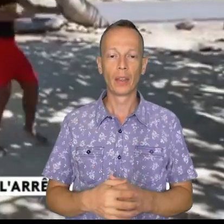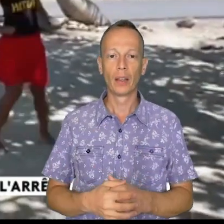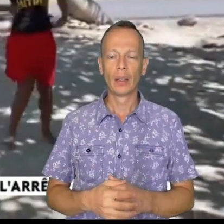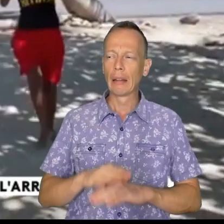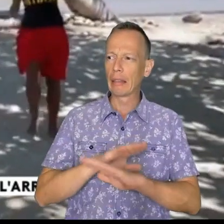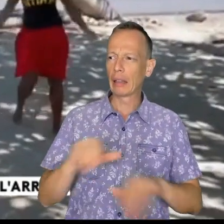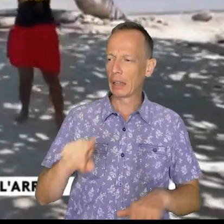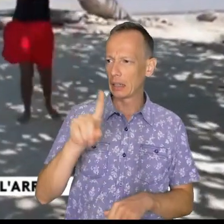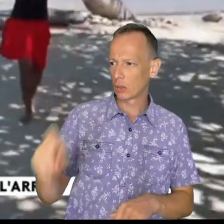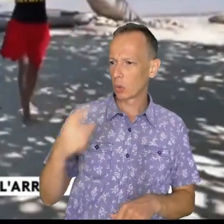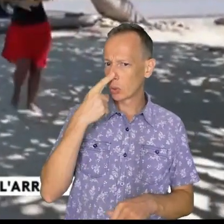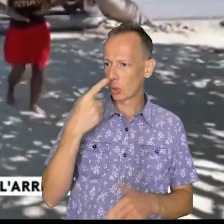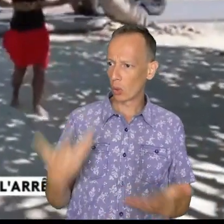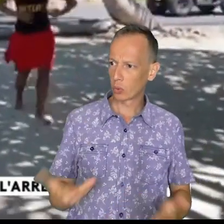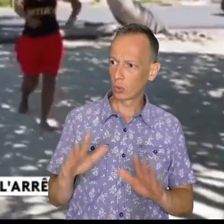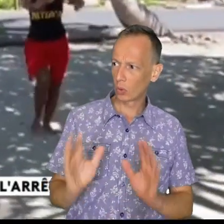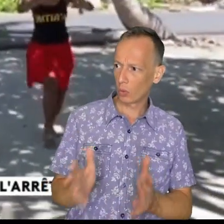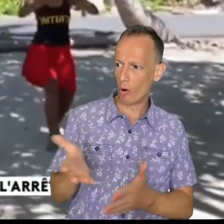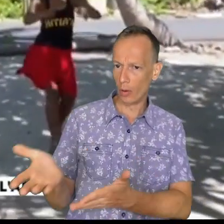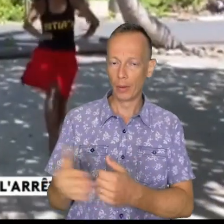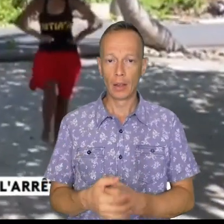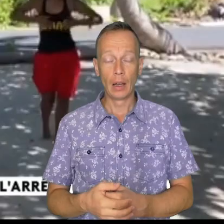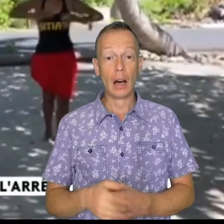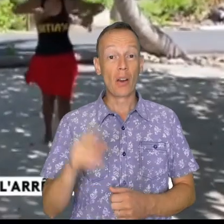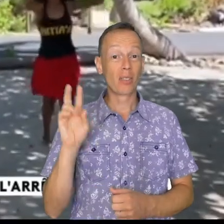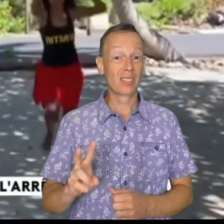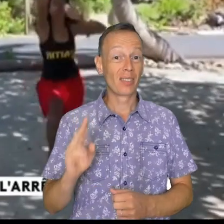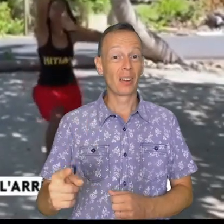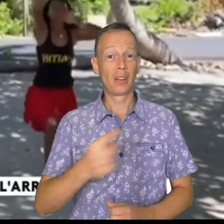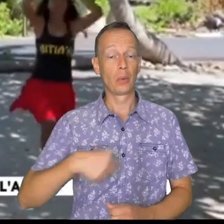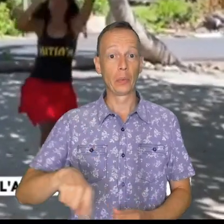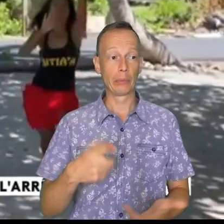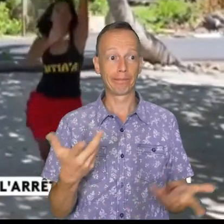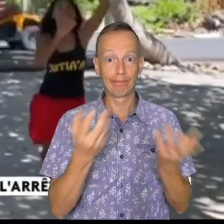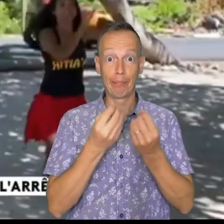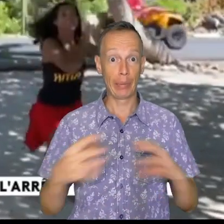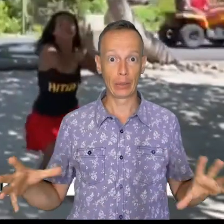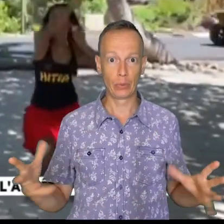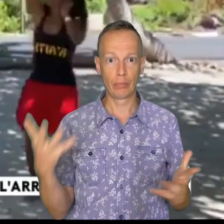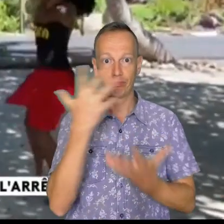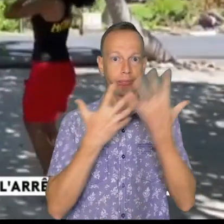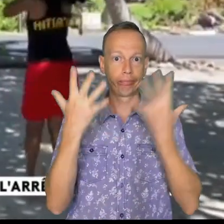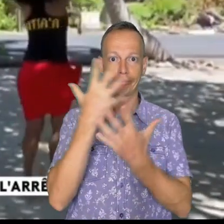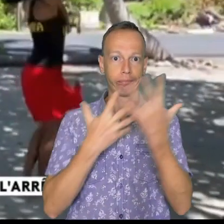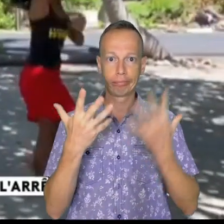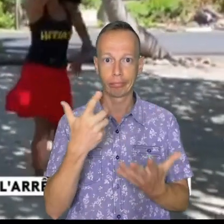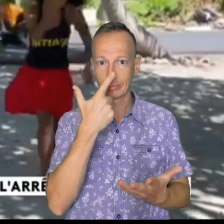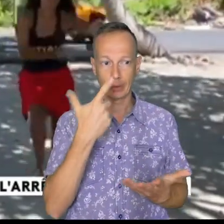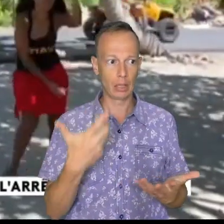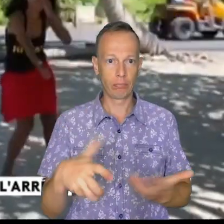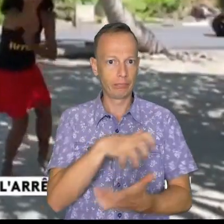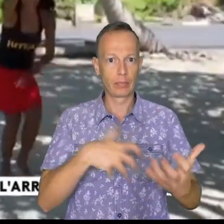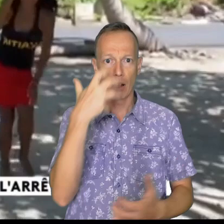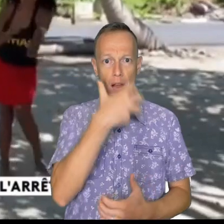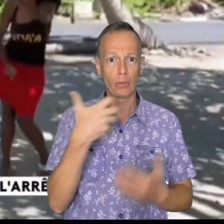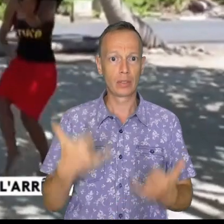question. Comment vous vous sentez aujourd'hui? Alors, c'est sûr qu'on est un peu perdu, désorienté. C'est catastrophique ce qui